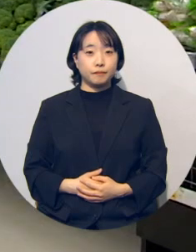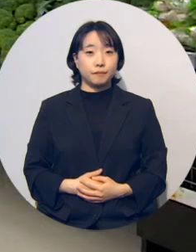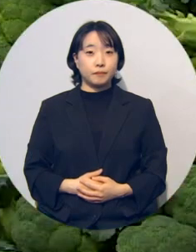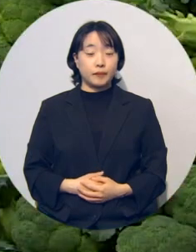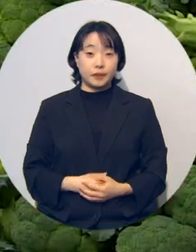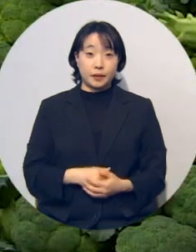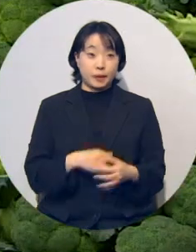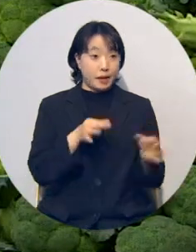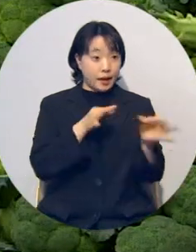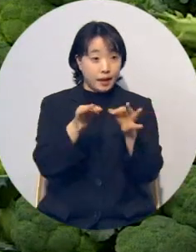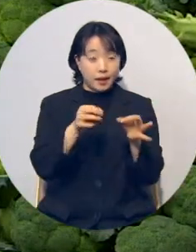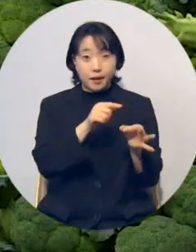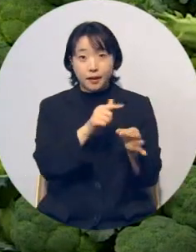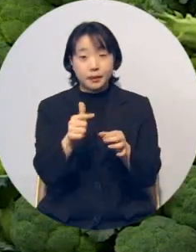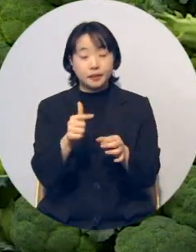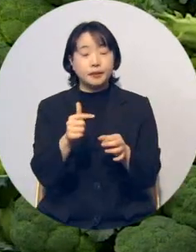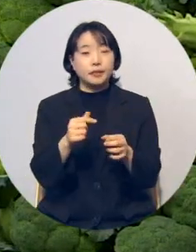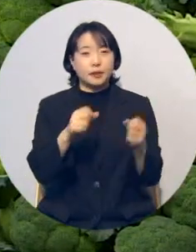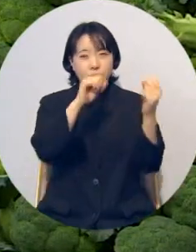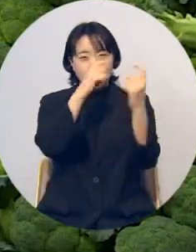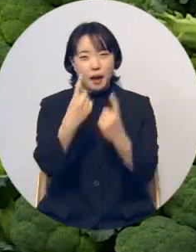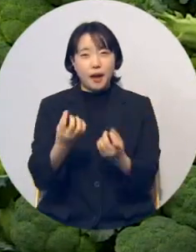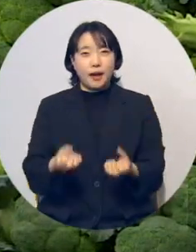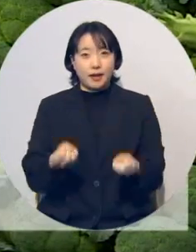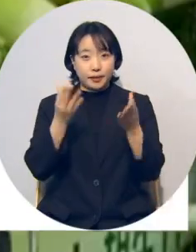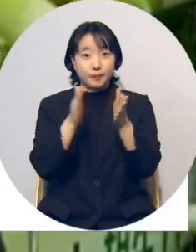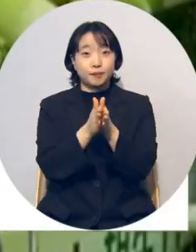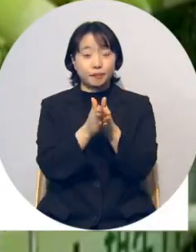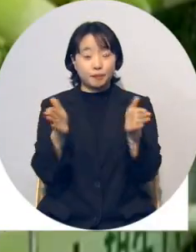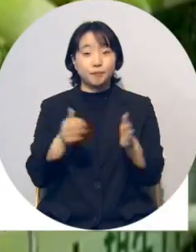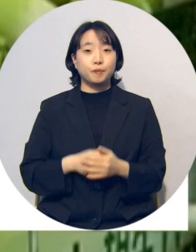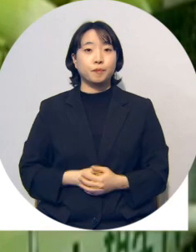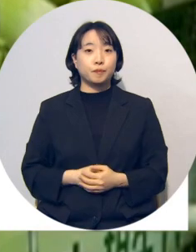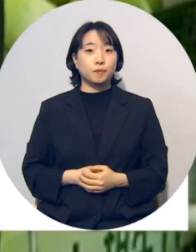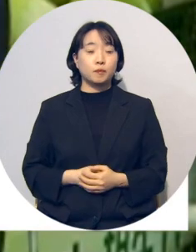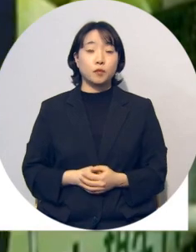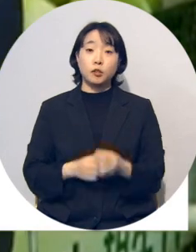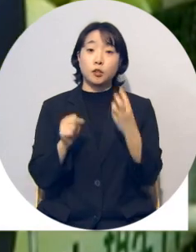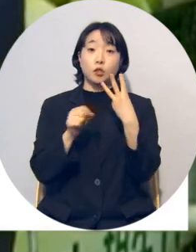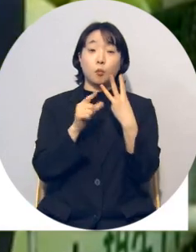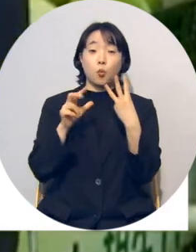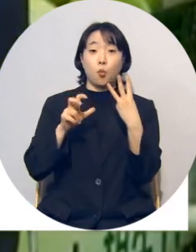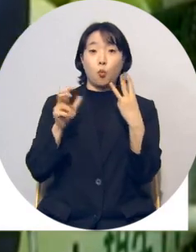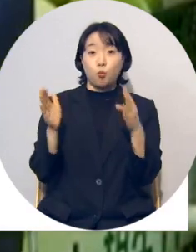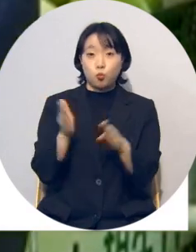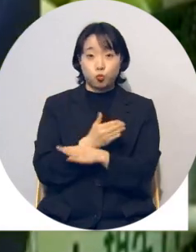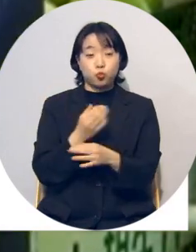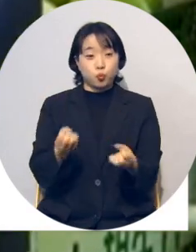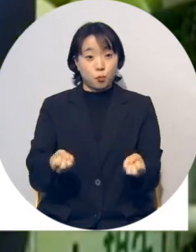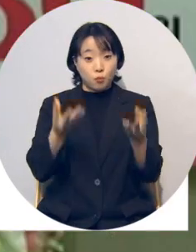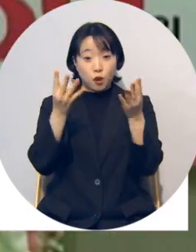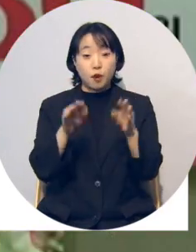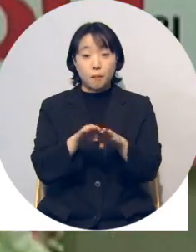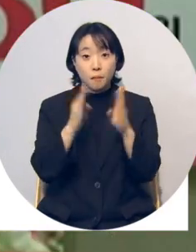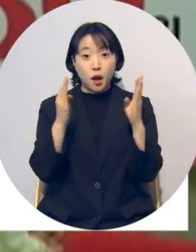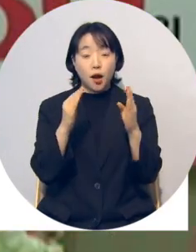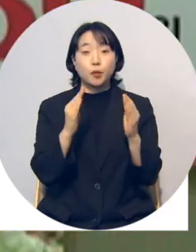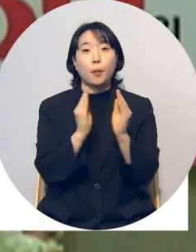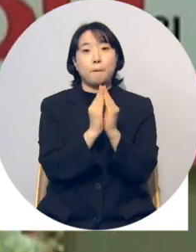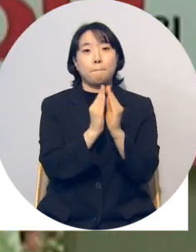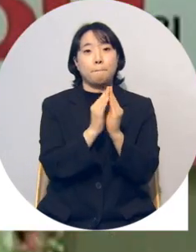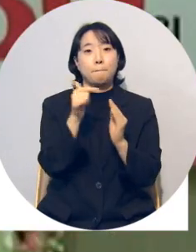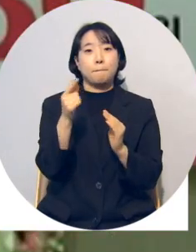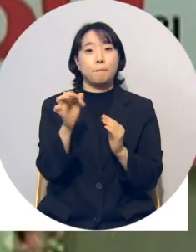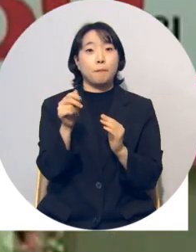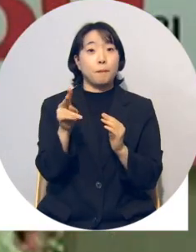유통업계가 대대적인 농축산물 할인 행사를 펼칩니다. 지난달 25일부터 할인 행사를 시작한 농협은